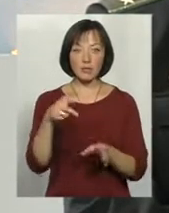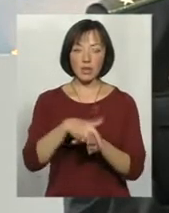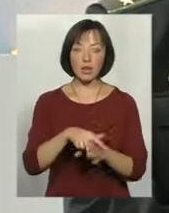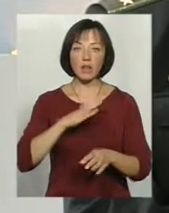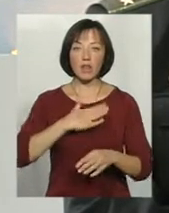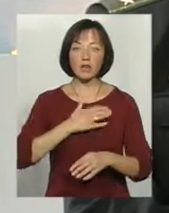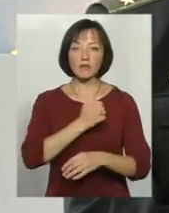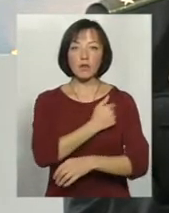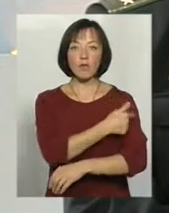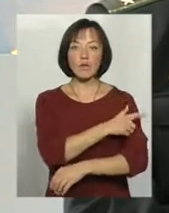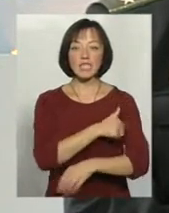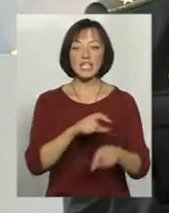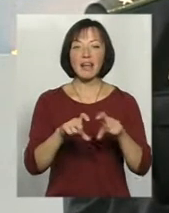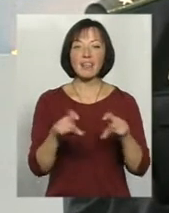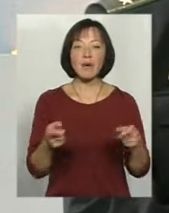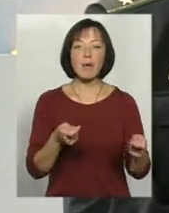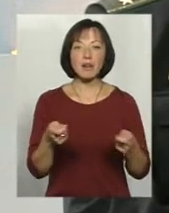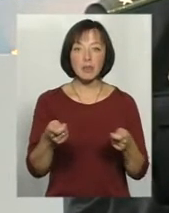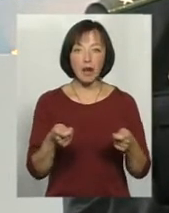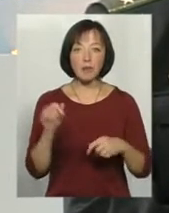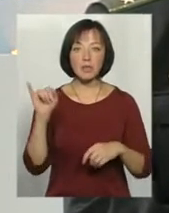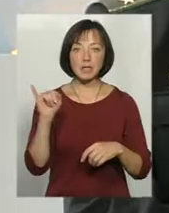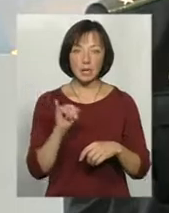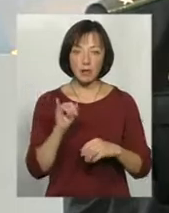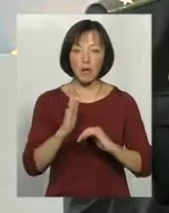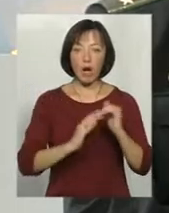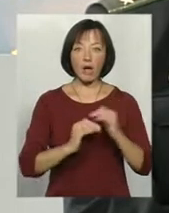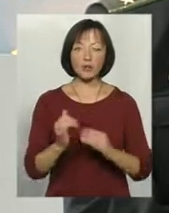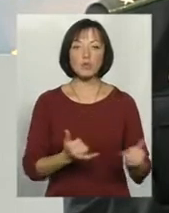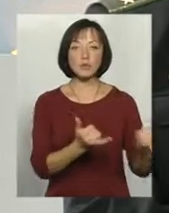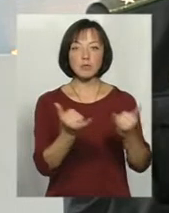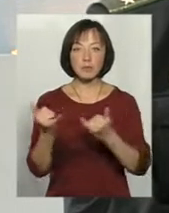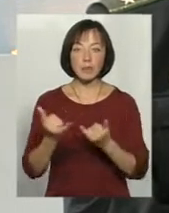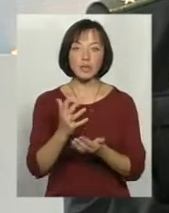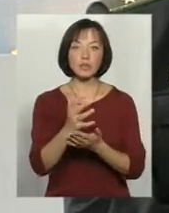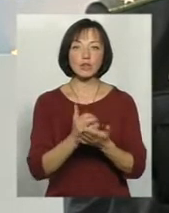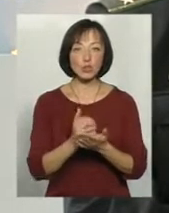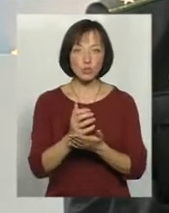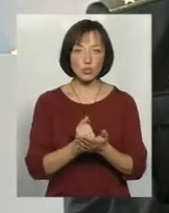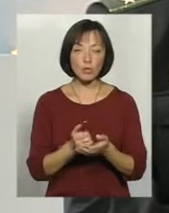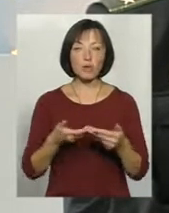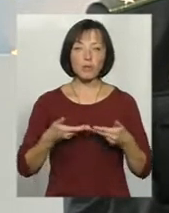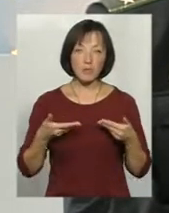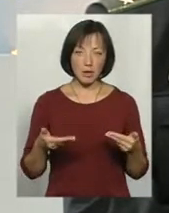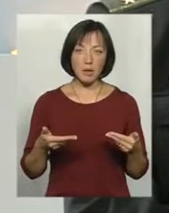наш військово-медичний департамент. І по кадровому забезпеченню і ресурсному ми